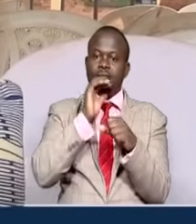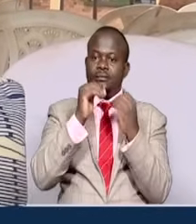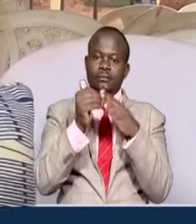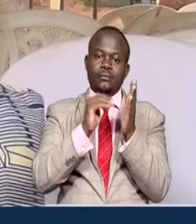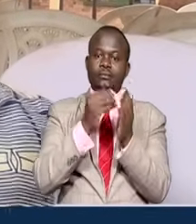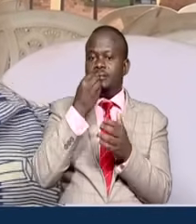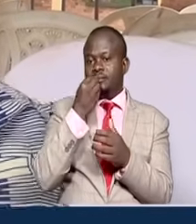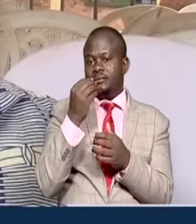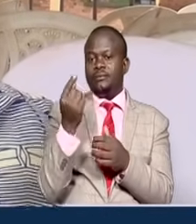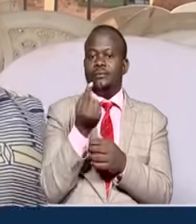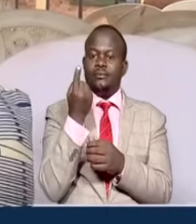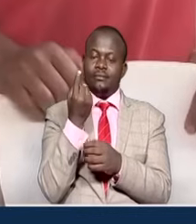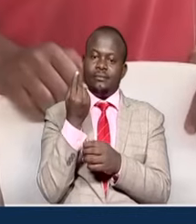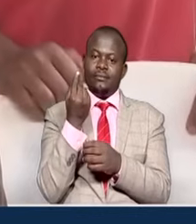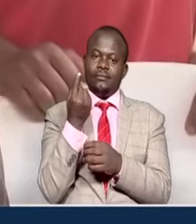kurya ingimi.